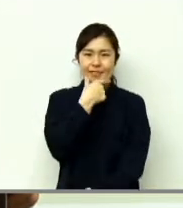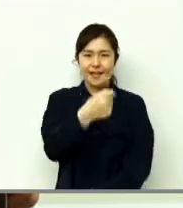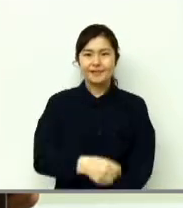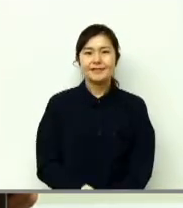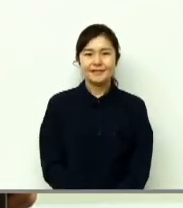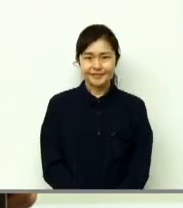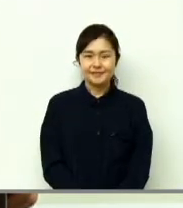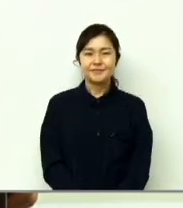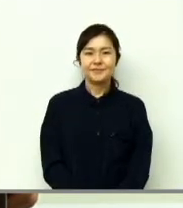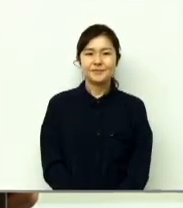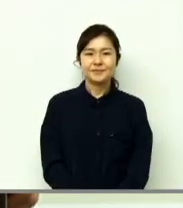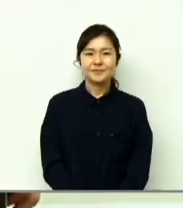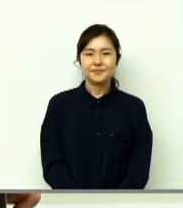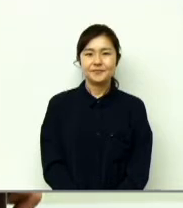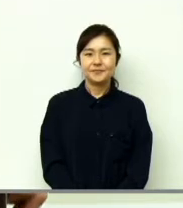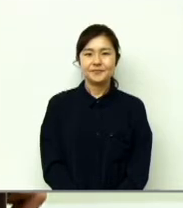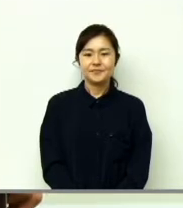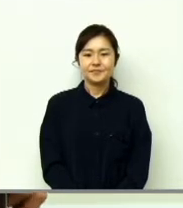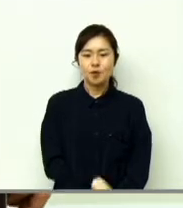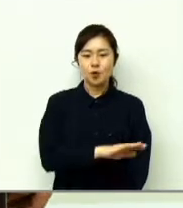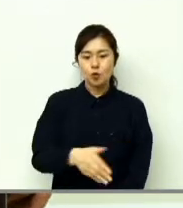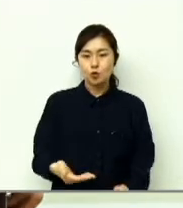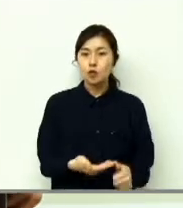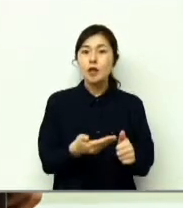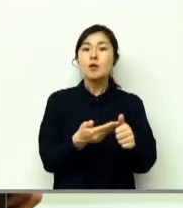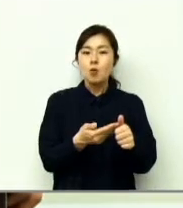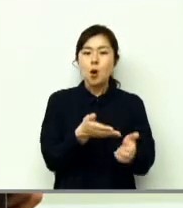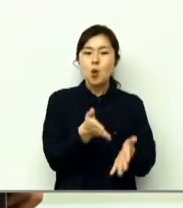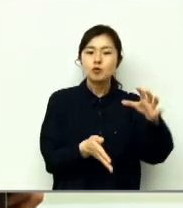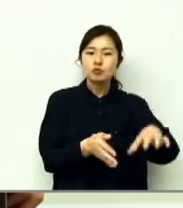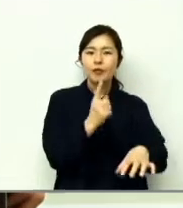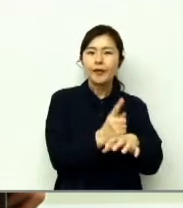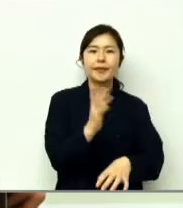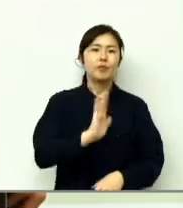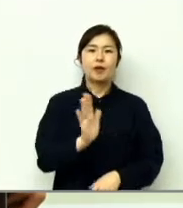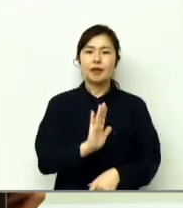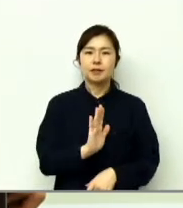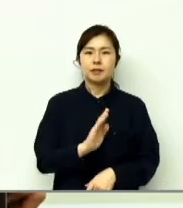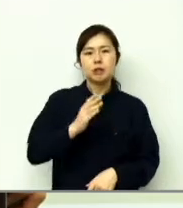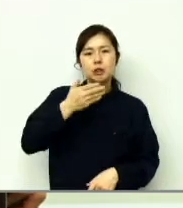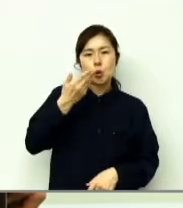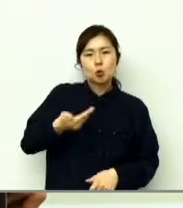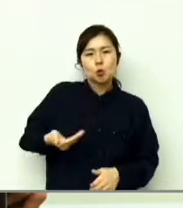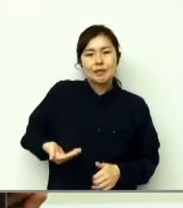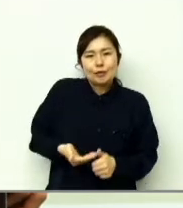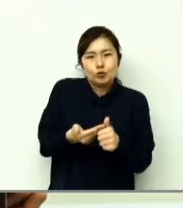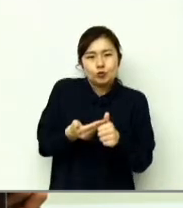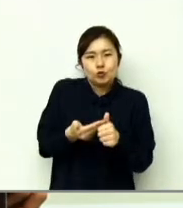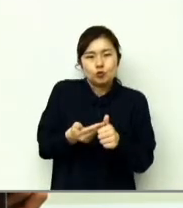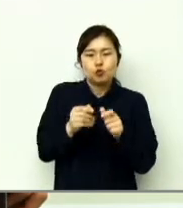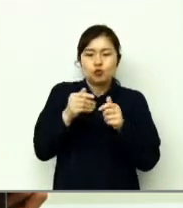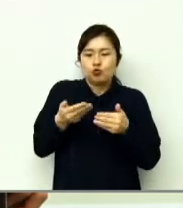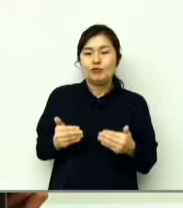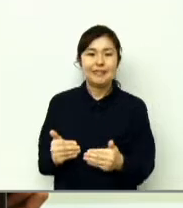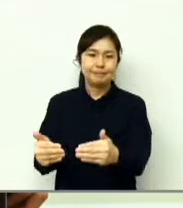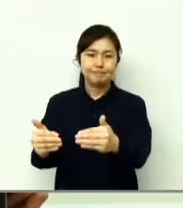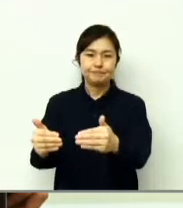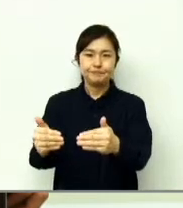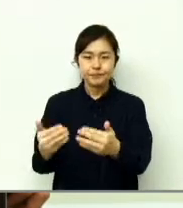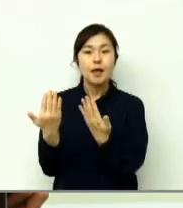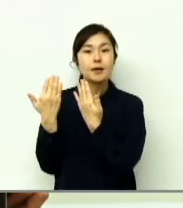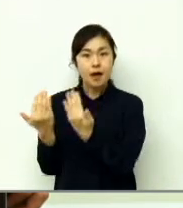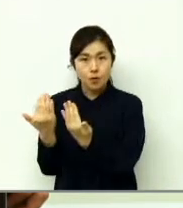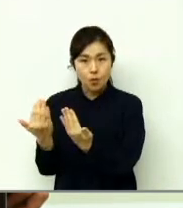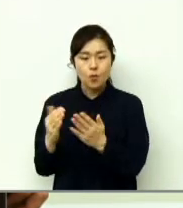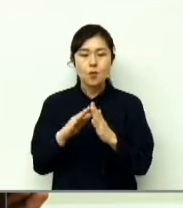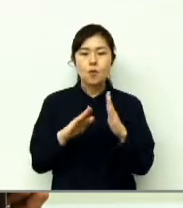援は保育所のお話をしましたが、それ以外にも食育の推進ということで、学校家庭地域が連携をした食育の